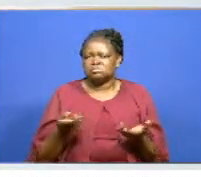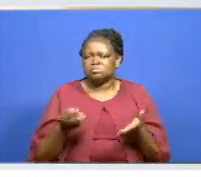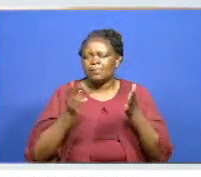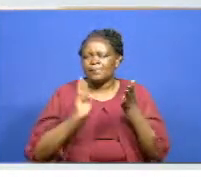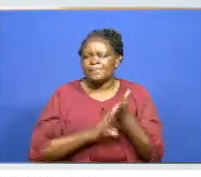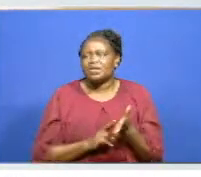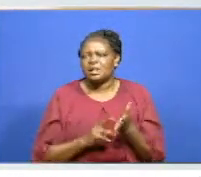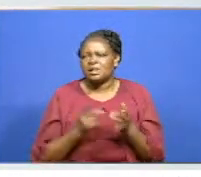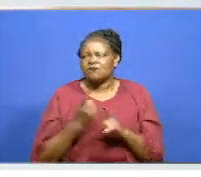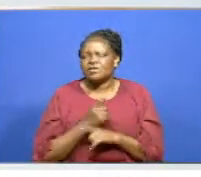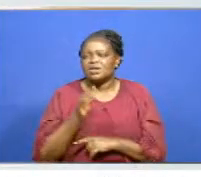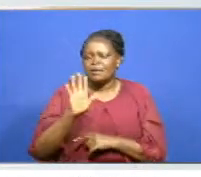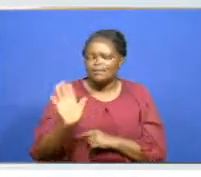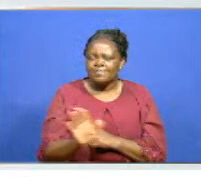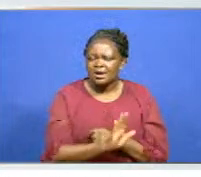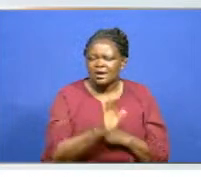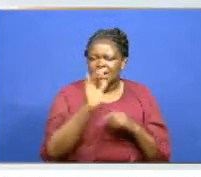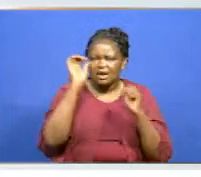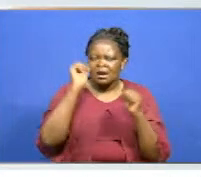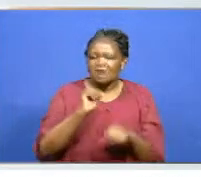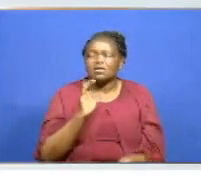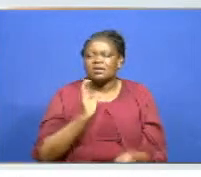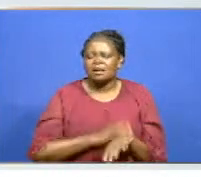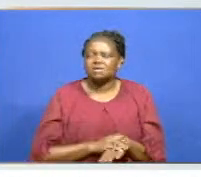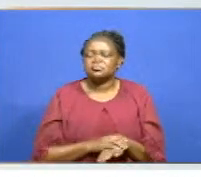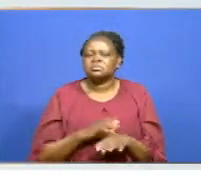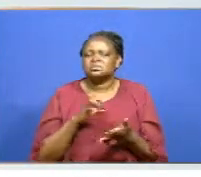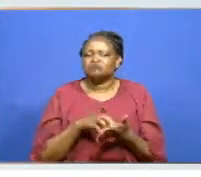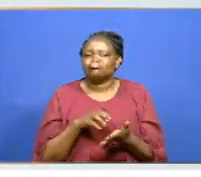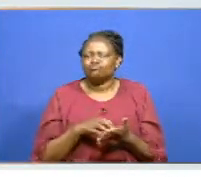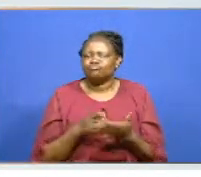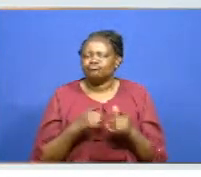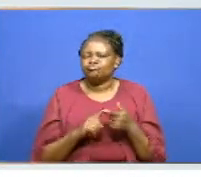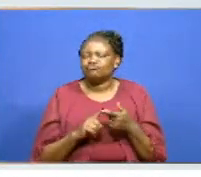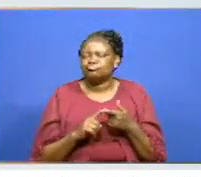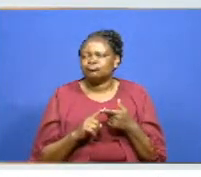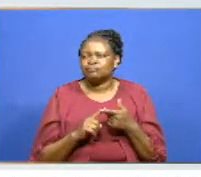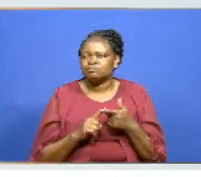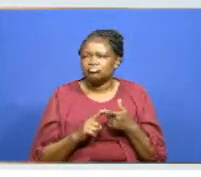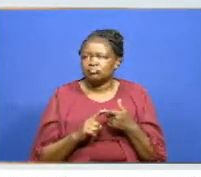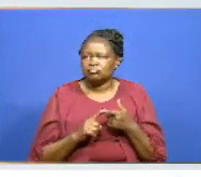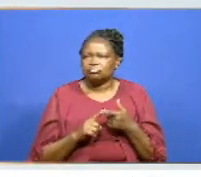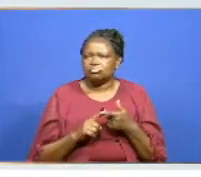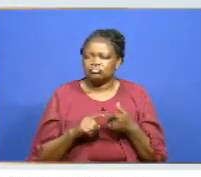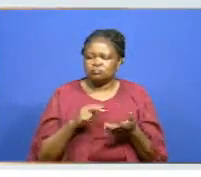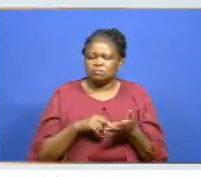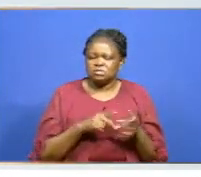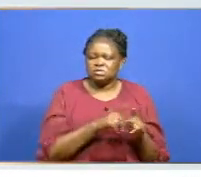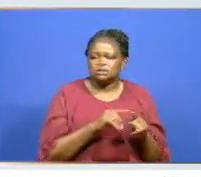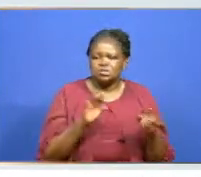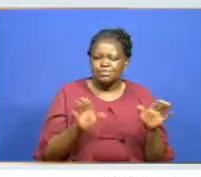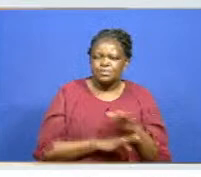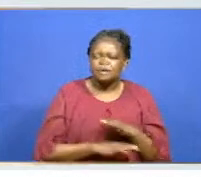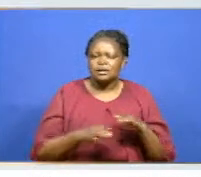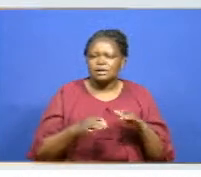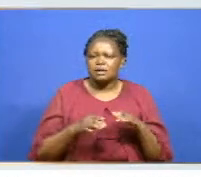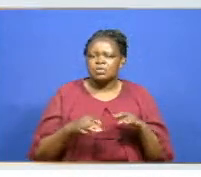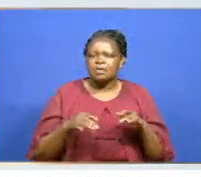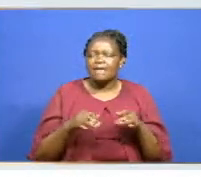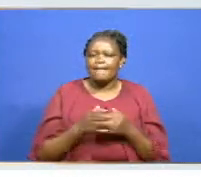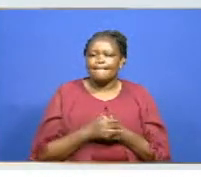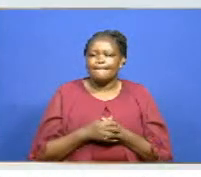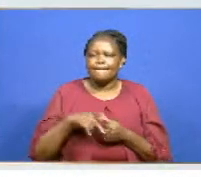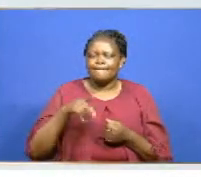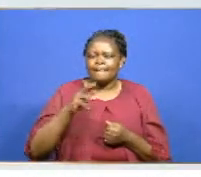maeneo yao ndio wataweza kupata vyeo hivyo na kuweza kusimama kama deputy prime minister kulingana na